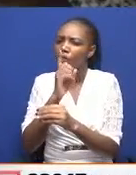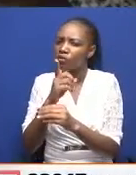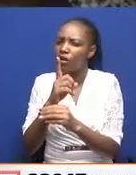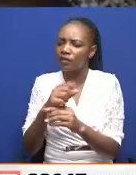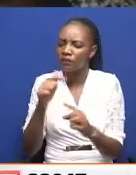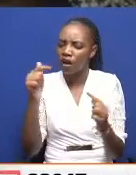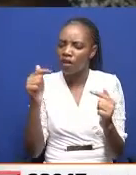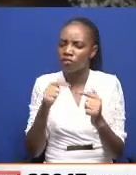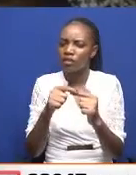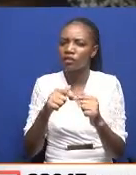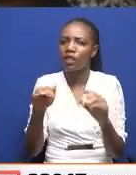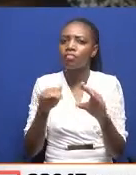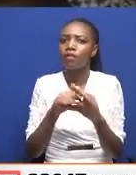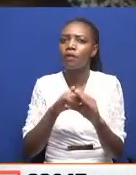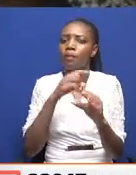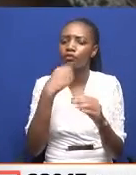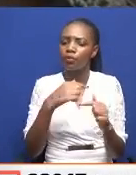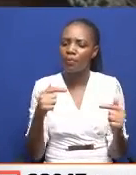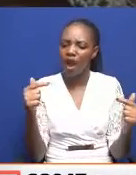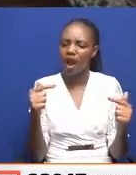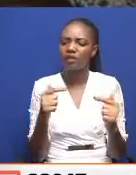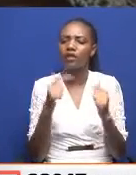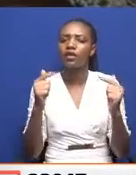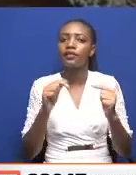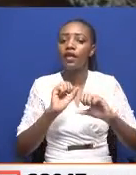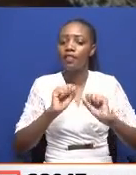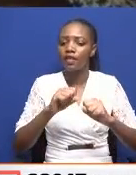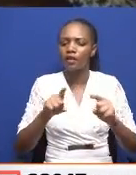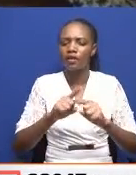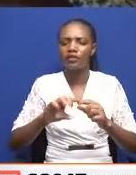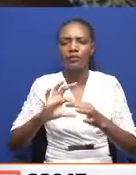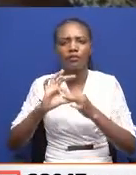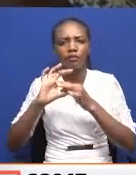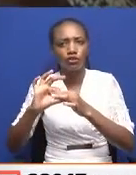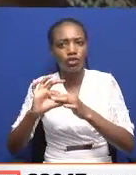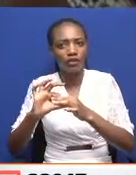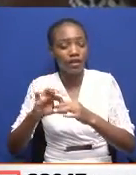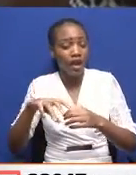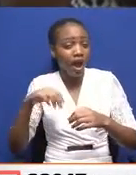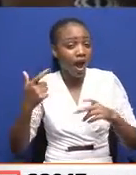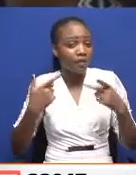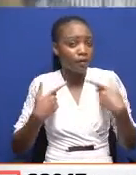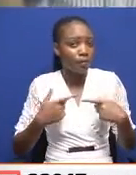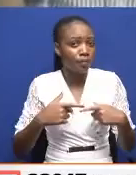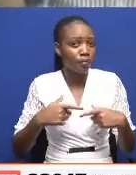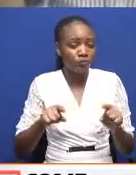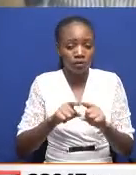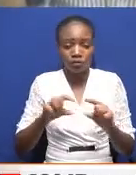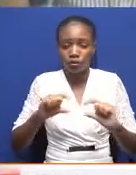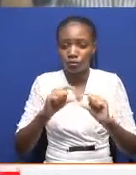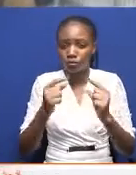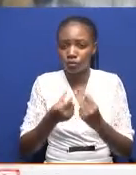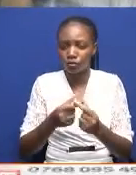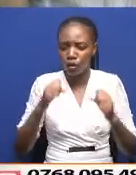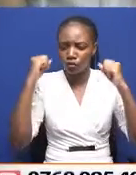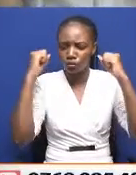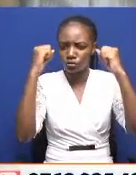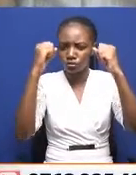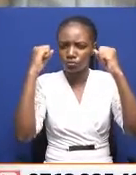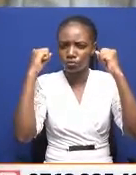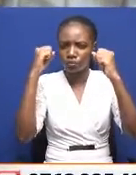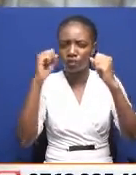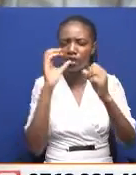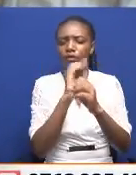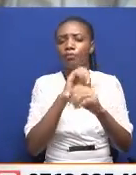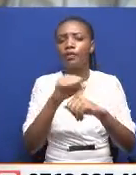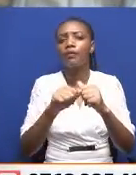wao watakaokiuka mapatano yao na kujiunga na vuguvugu la wakimbizi wa ndani kwa ndani ili kuandamana kushinikiza serikali na